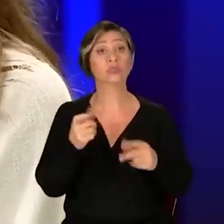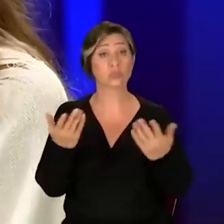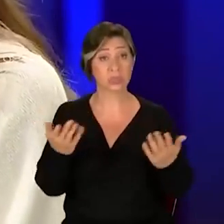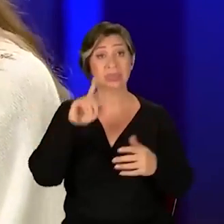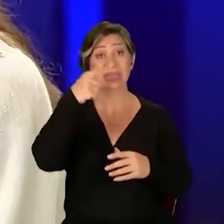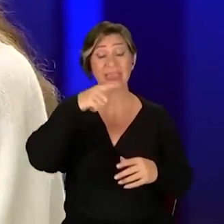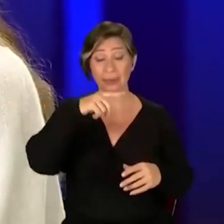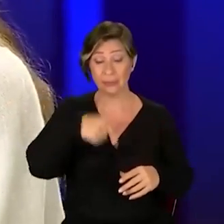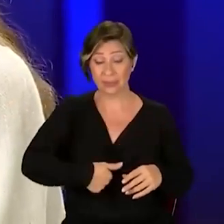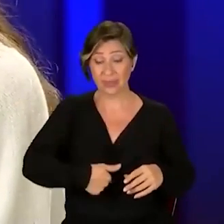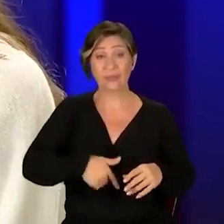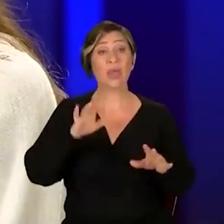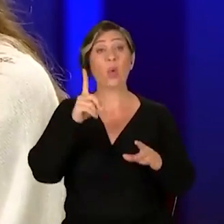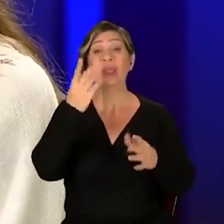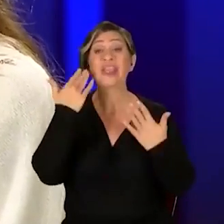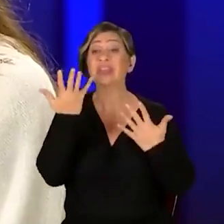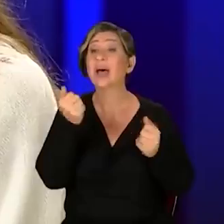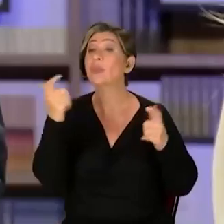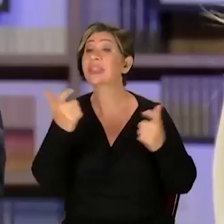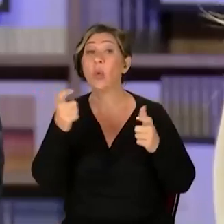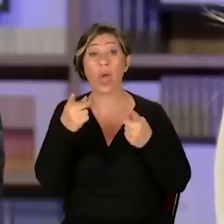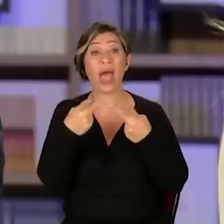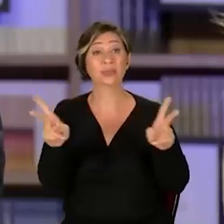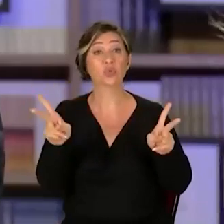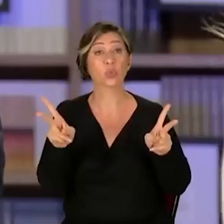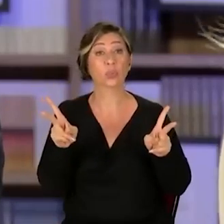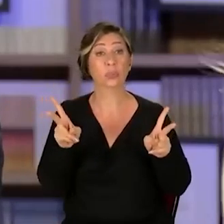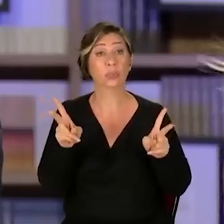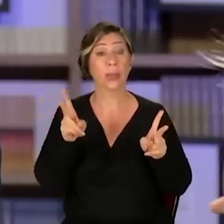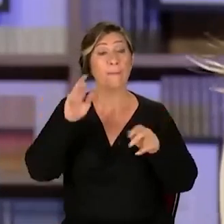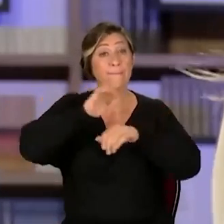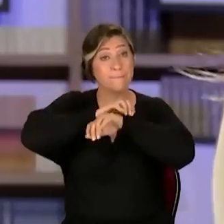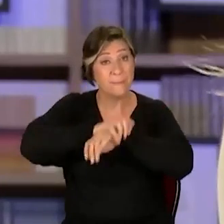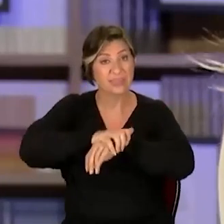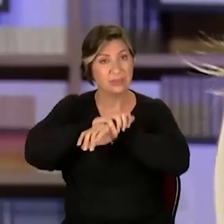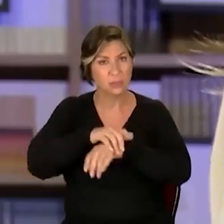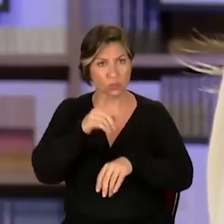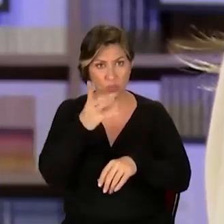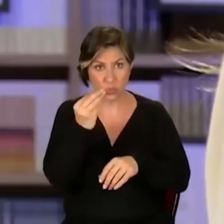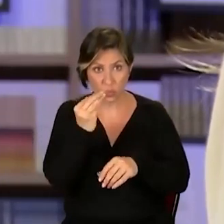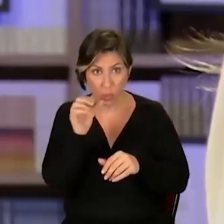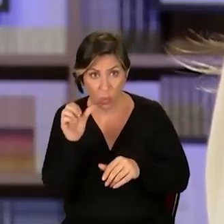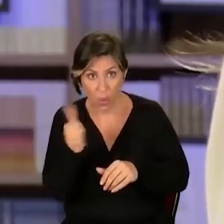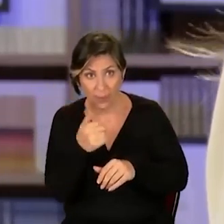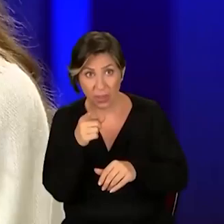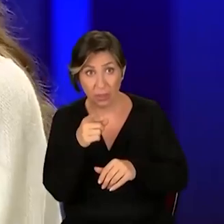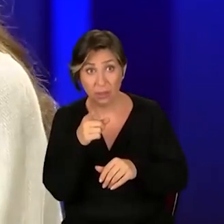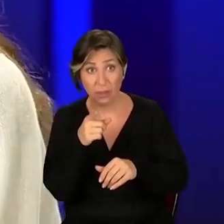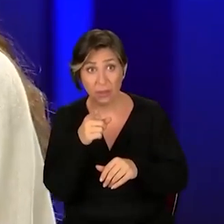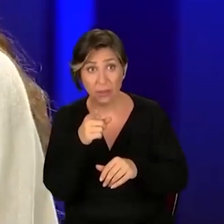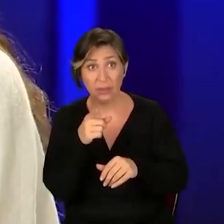değil sadece. Nereye nefes almıyorsa orayı açıyorum. Orayı açıyorsunuz. Evet. Baskıyla. Özür dilerim. Bu iddialı şeyler de onun için.